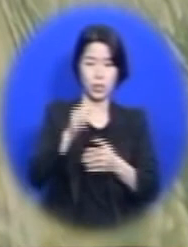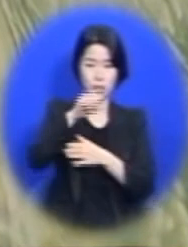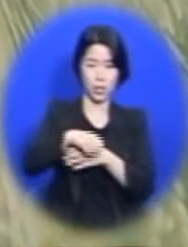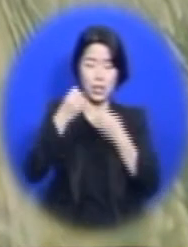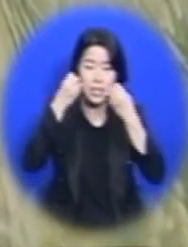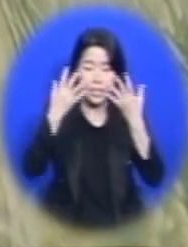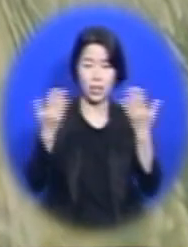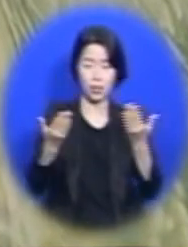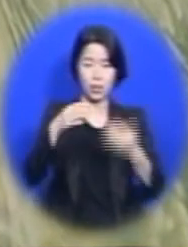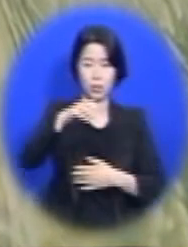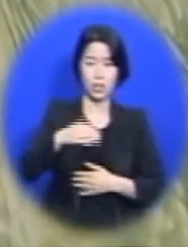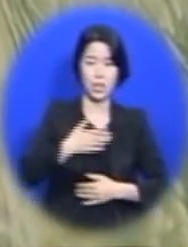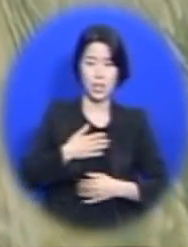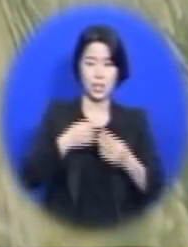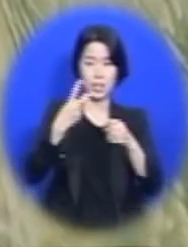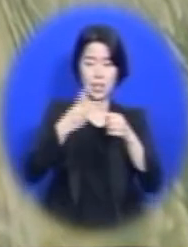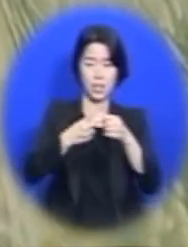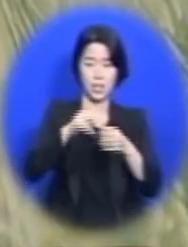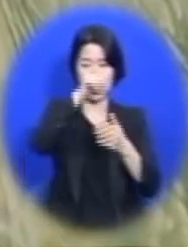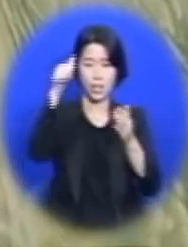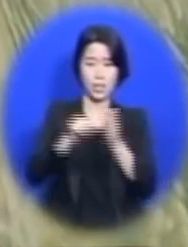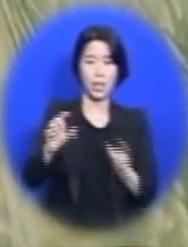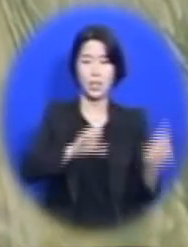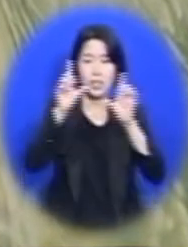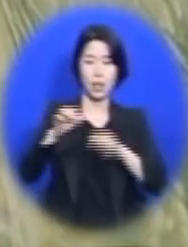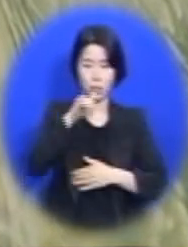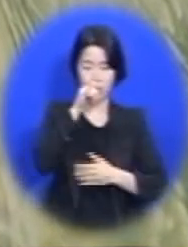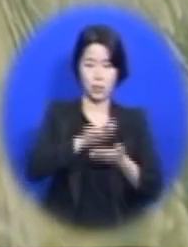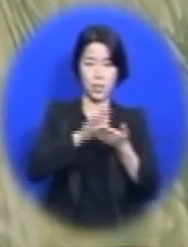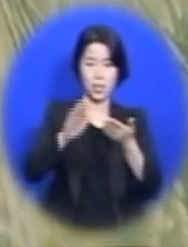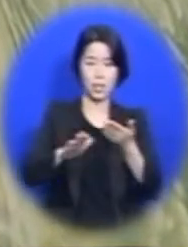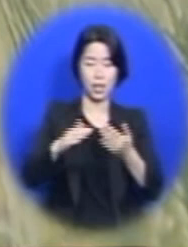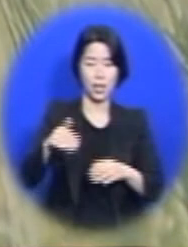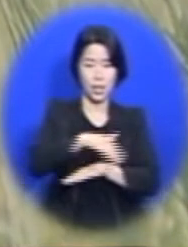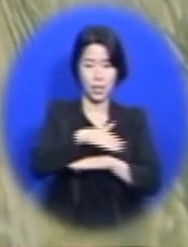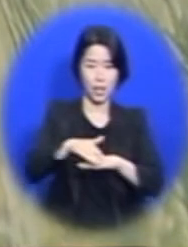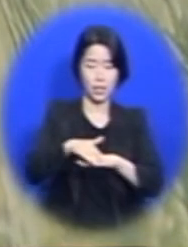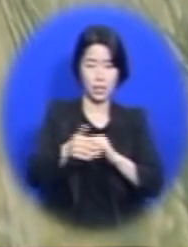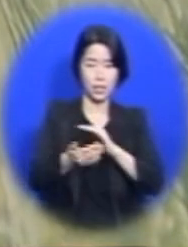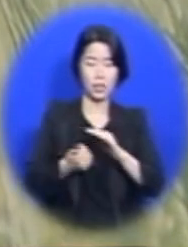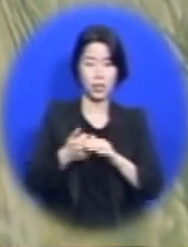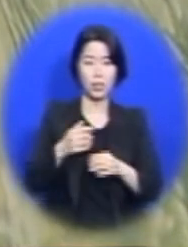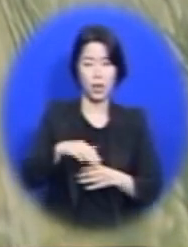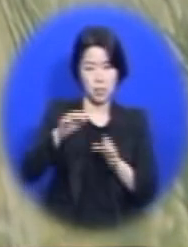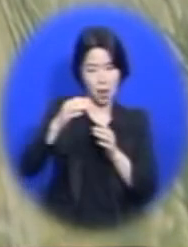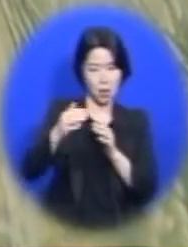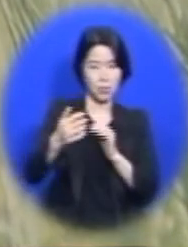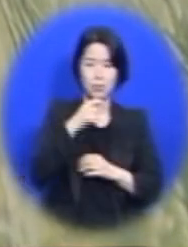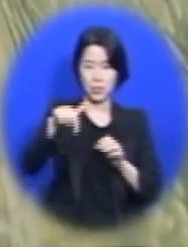직장에서 제2의 인생을 살고 있습니다. 전에 다니던 직장은 안티 기독교 문화가